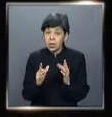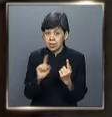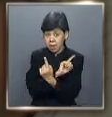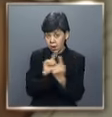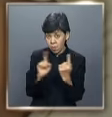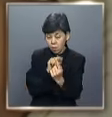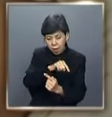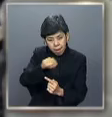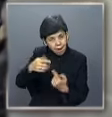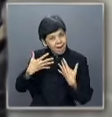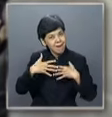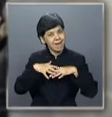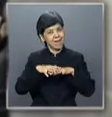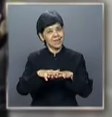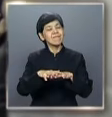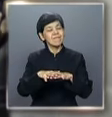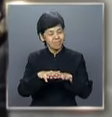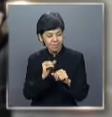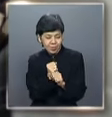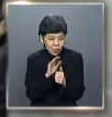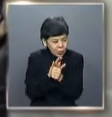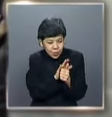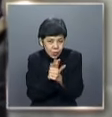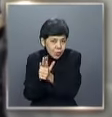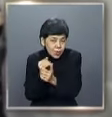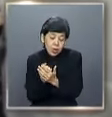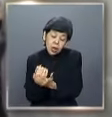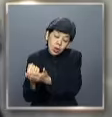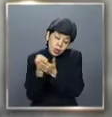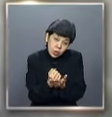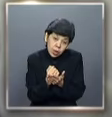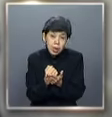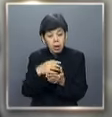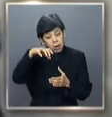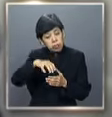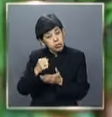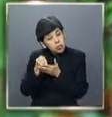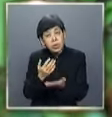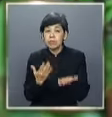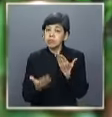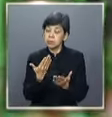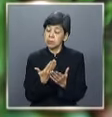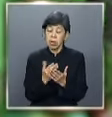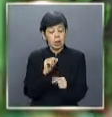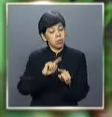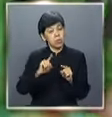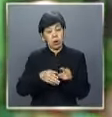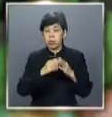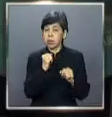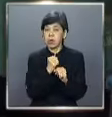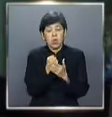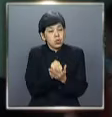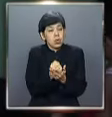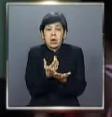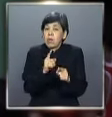มได้มีส่วนร่วมนะในการดูแลเขาคุณจะสนับสนุนองค์กรต่างๆและอุดหนุนองค์กรต่างๆในการเลี้ยงดูเด็กเห